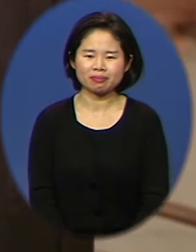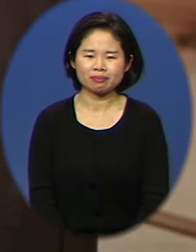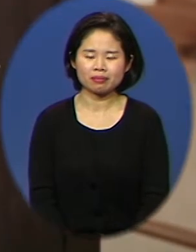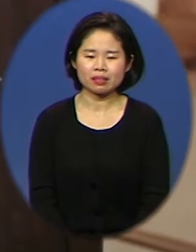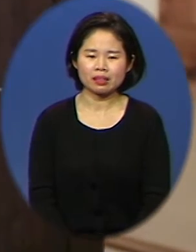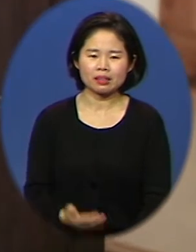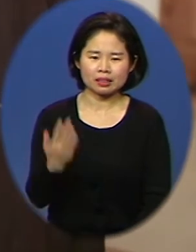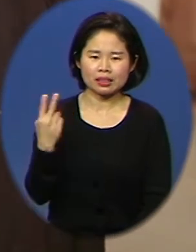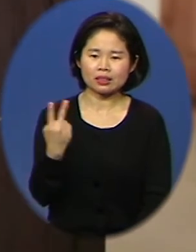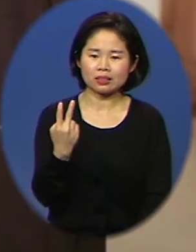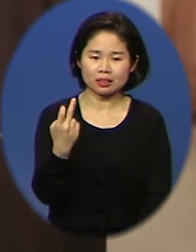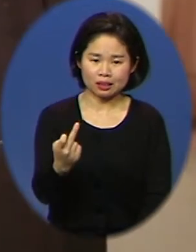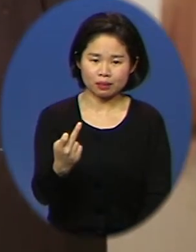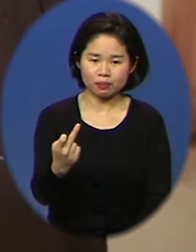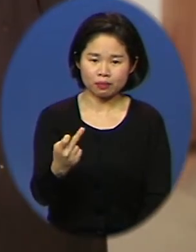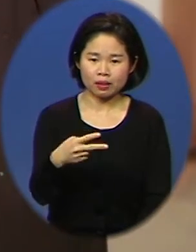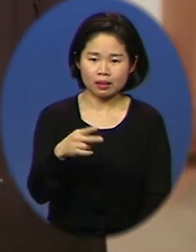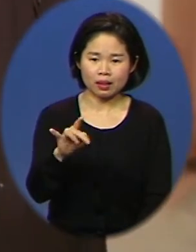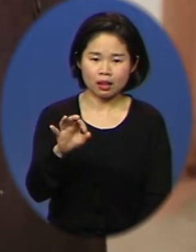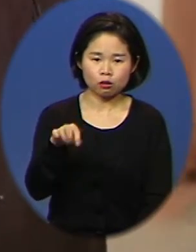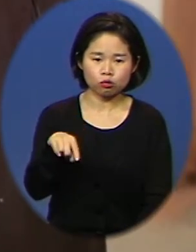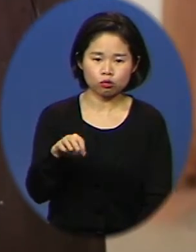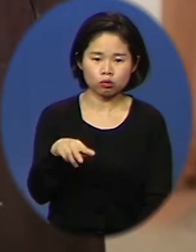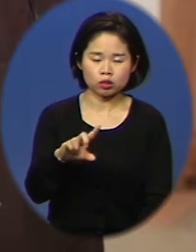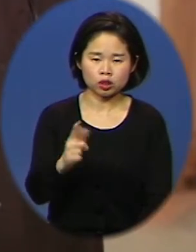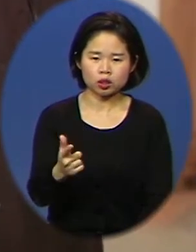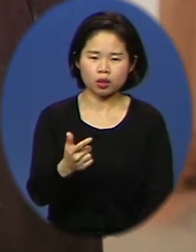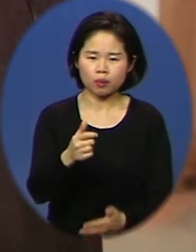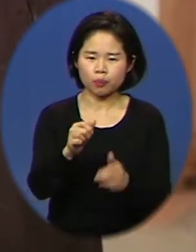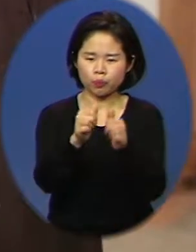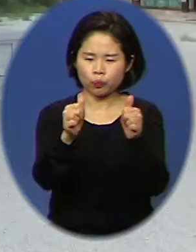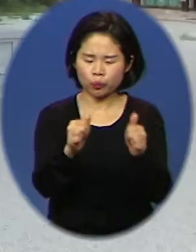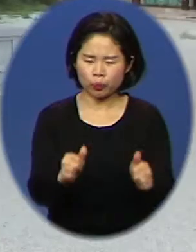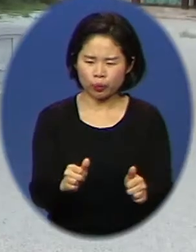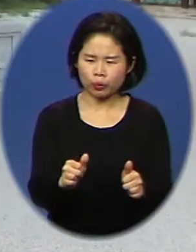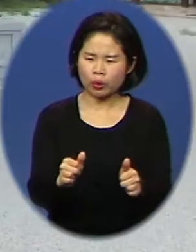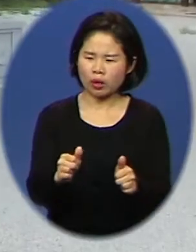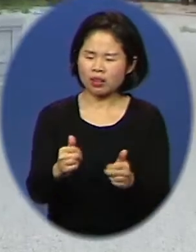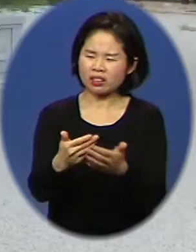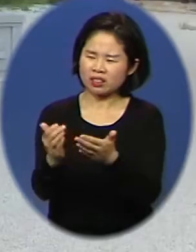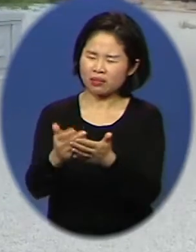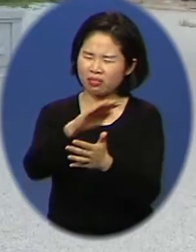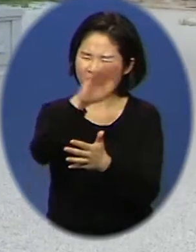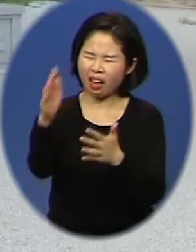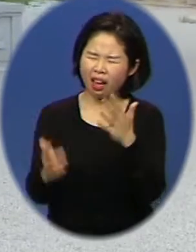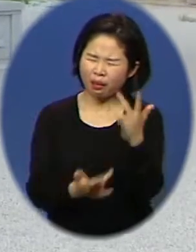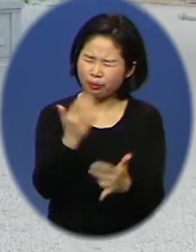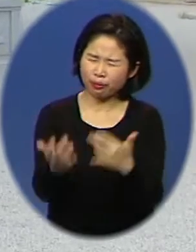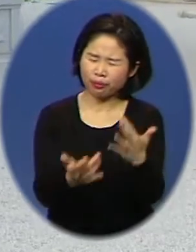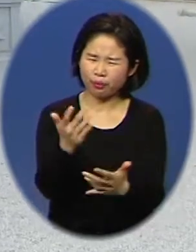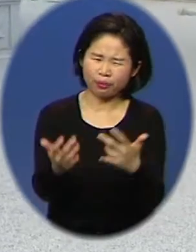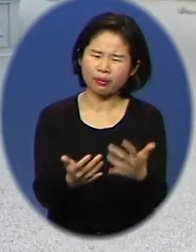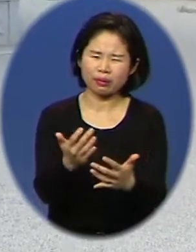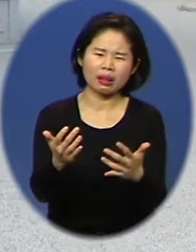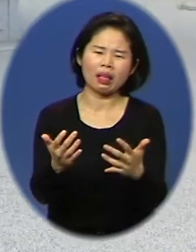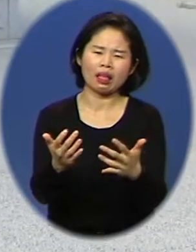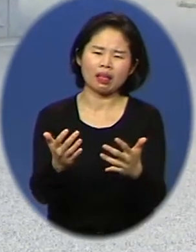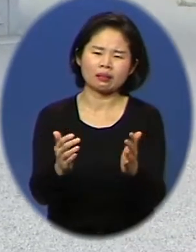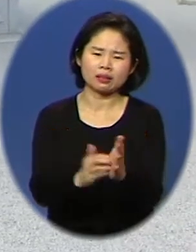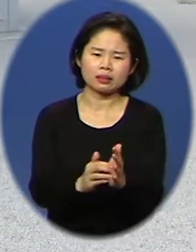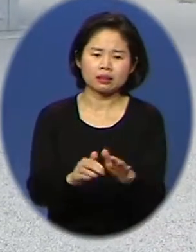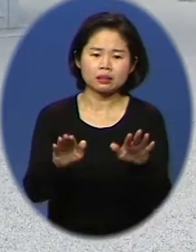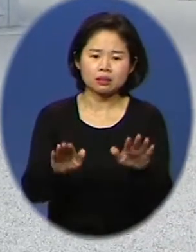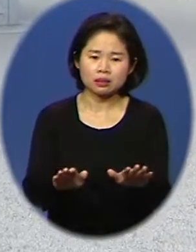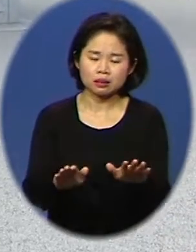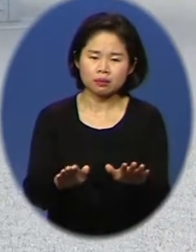지난 2012년 대웅전의 불상과 불화 등이 모두 불에 타는 안타까운 사고가 있었는데요. 다행히